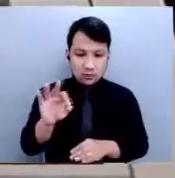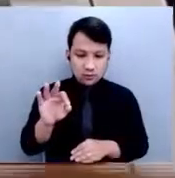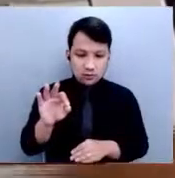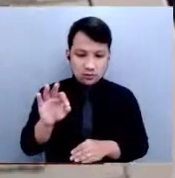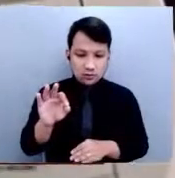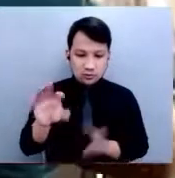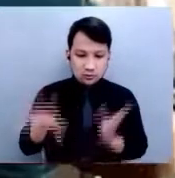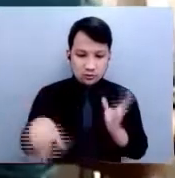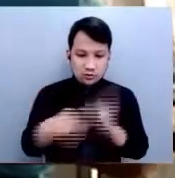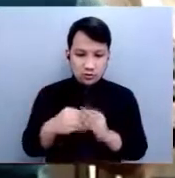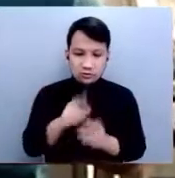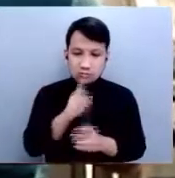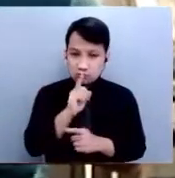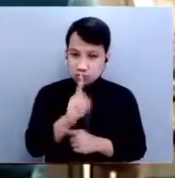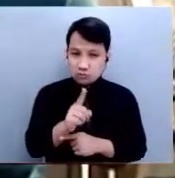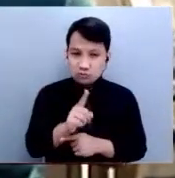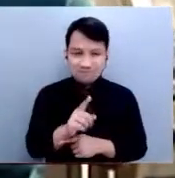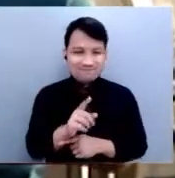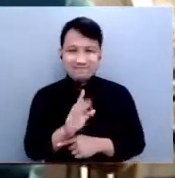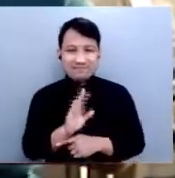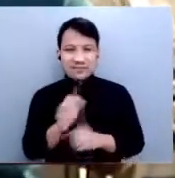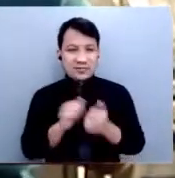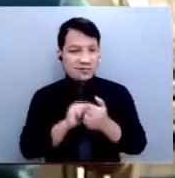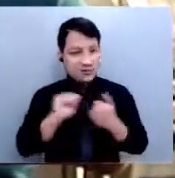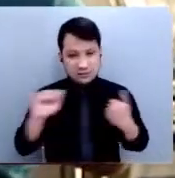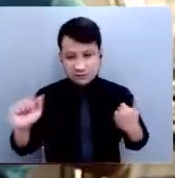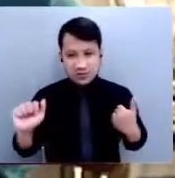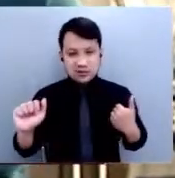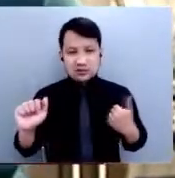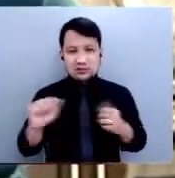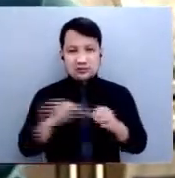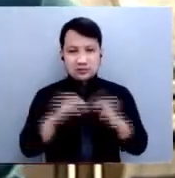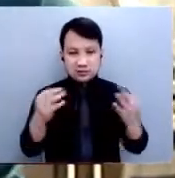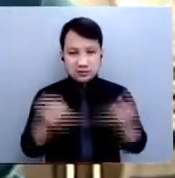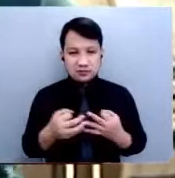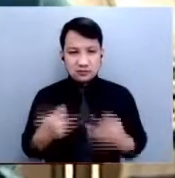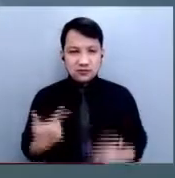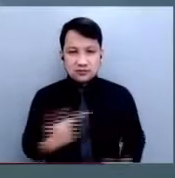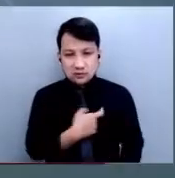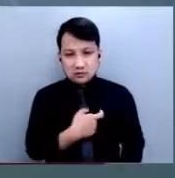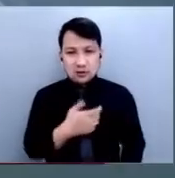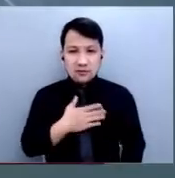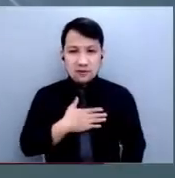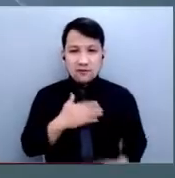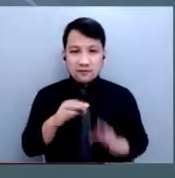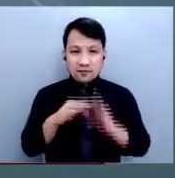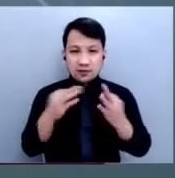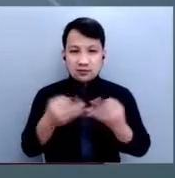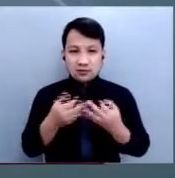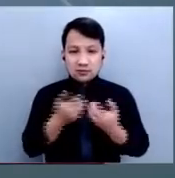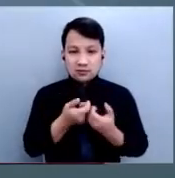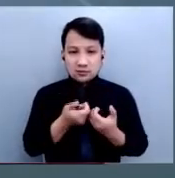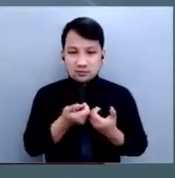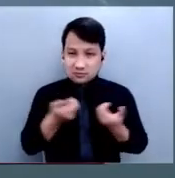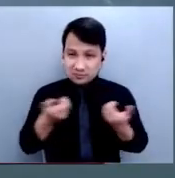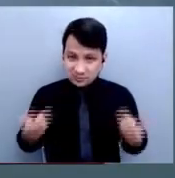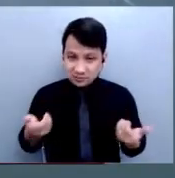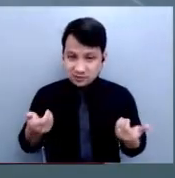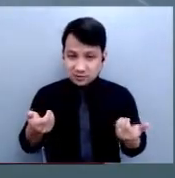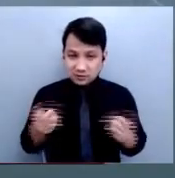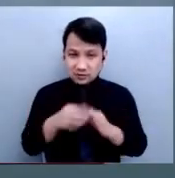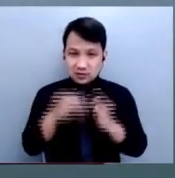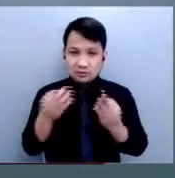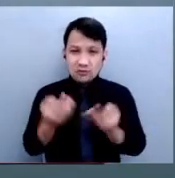raw ang tatanungin, ayaw niya sanang malayo sa pamilya. Masakit man para sa amin na mapalayo sa pamilya namin, pero no choice